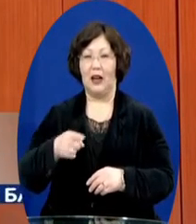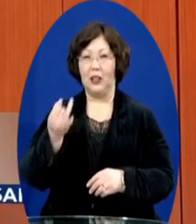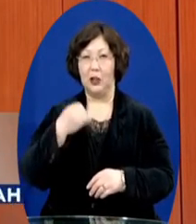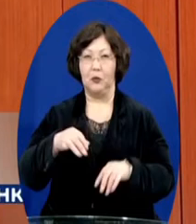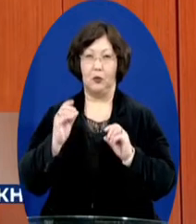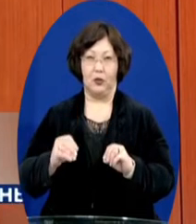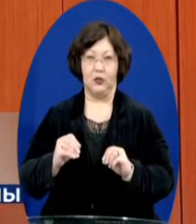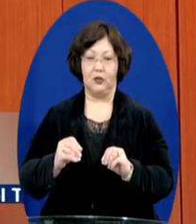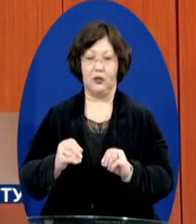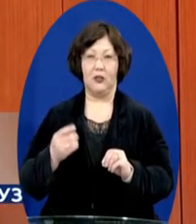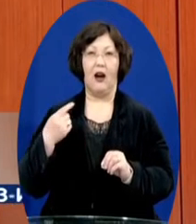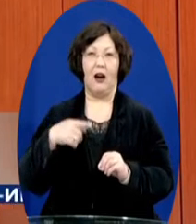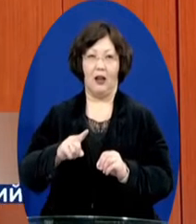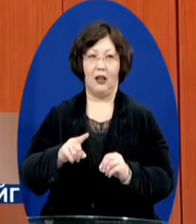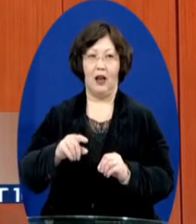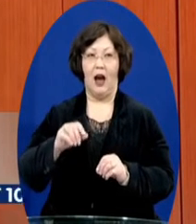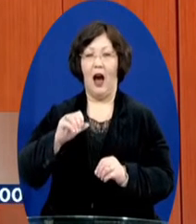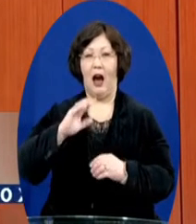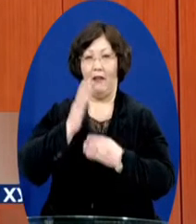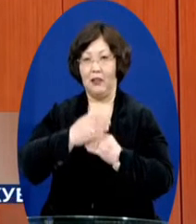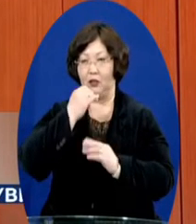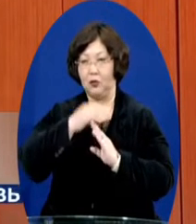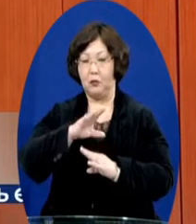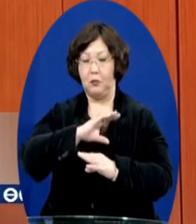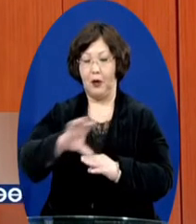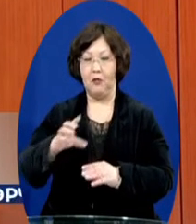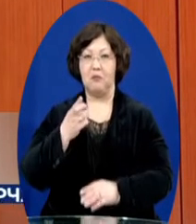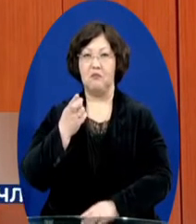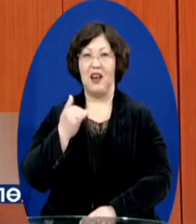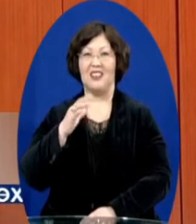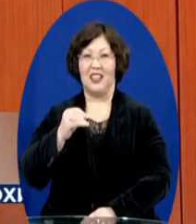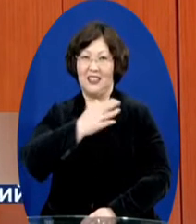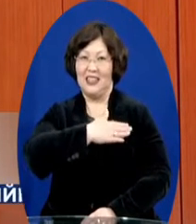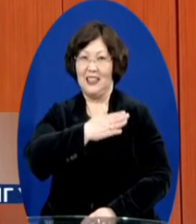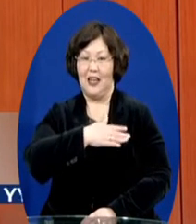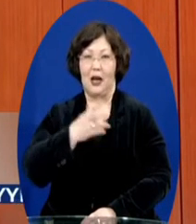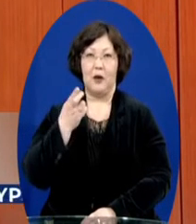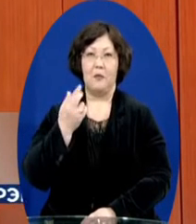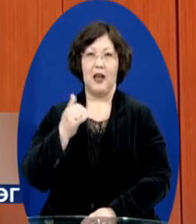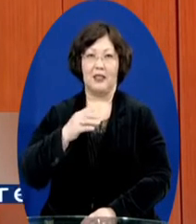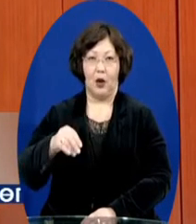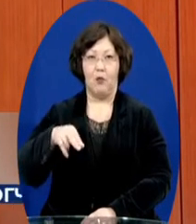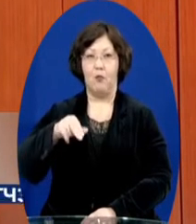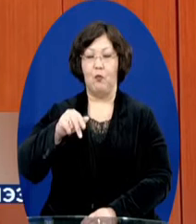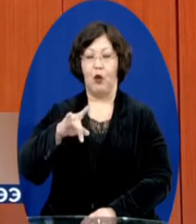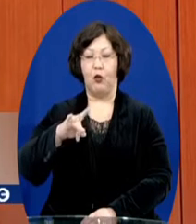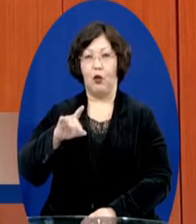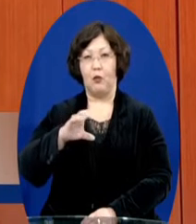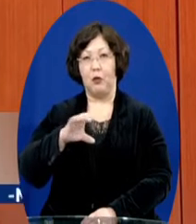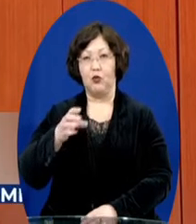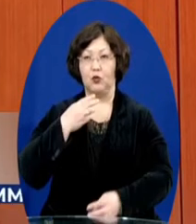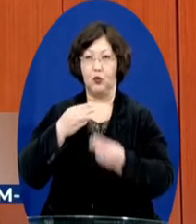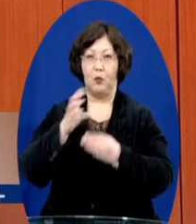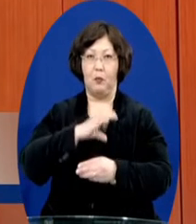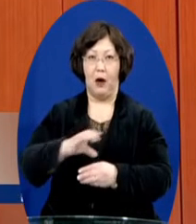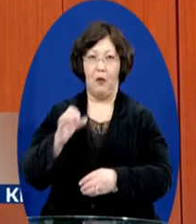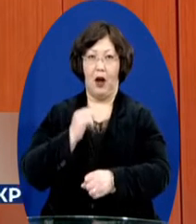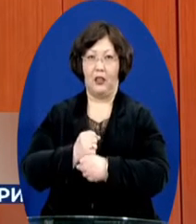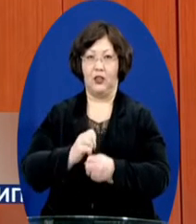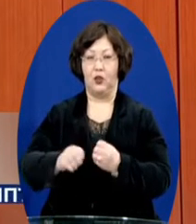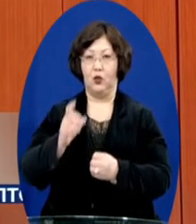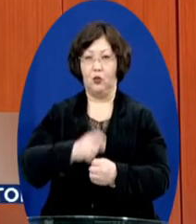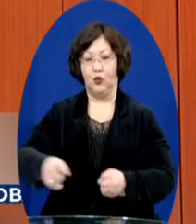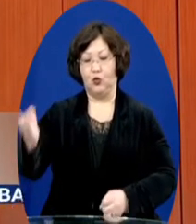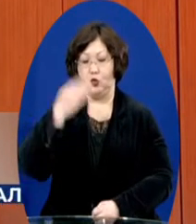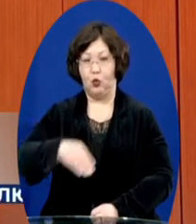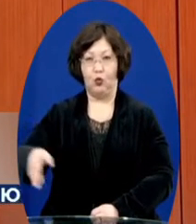ийм болсон юм бэ гэдгийг тэр АТ-ийн байцагч юм уу, цагдаагийн үрдэн байцагч юм уу, аль эсвэл прокурор шүүх юм байгуулган албан тушаалтны